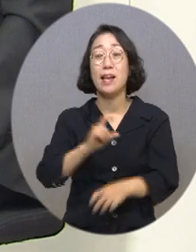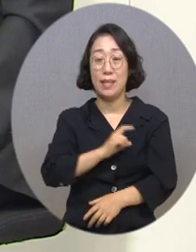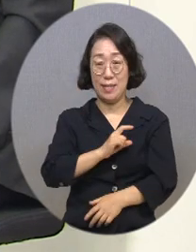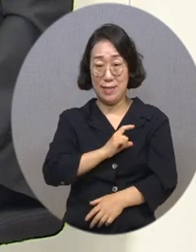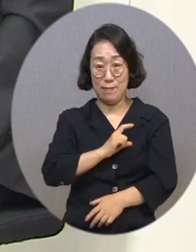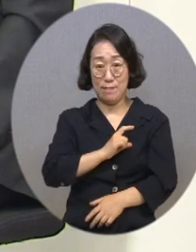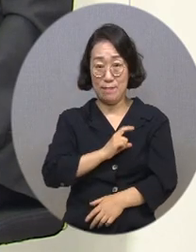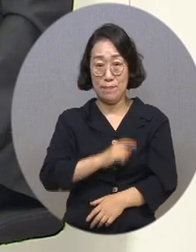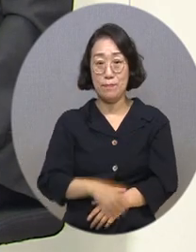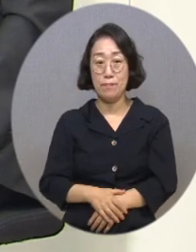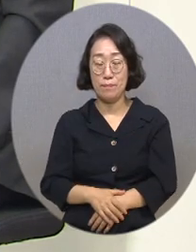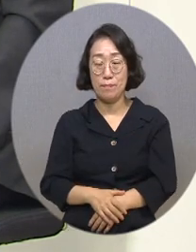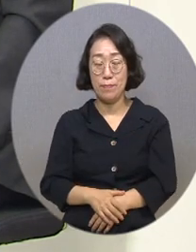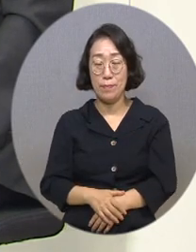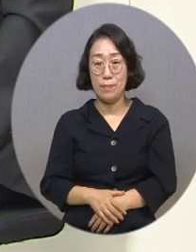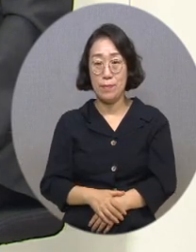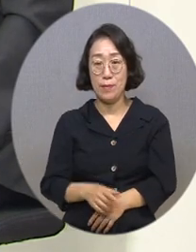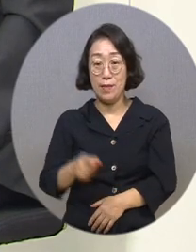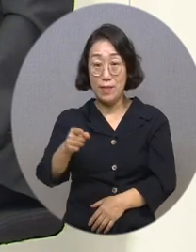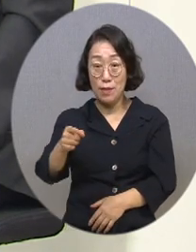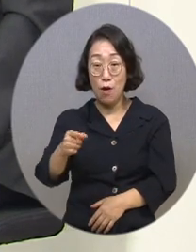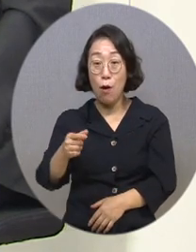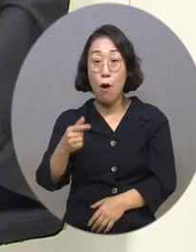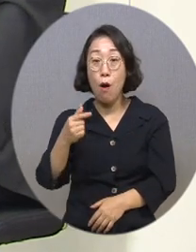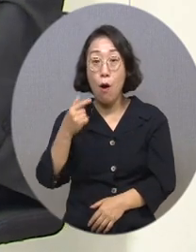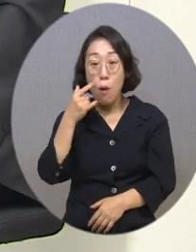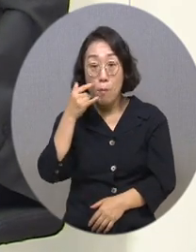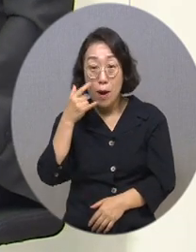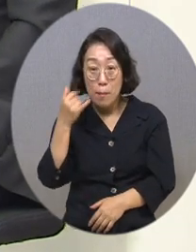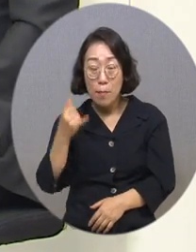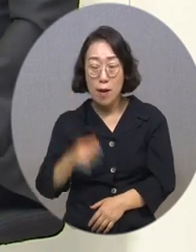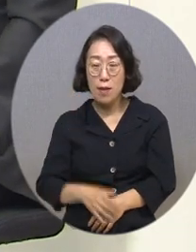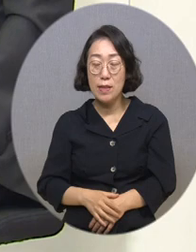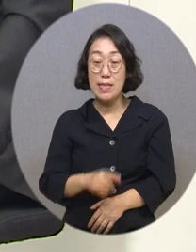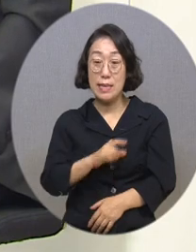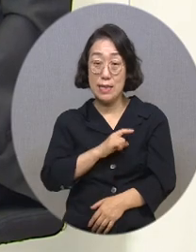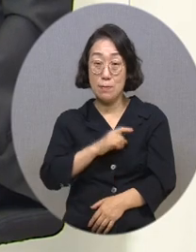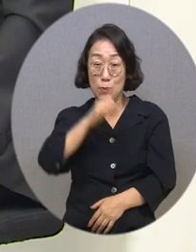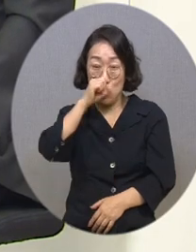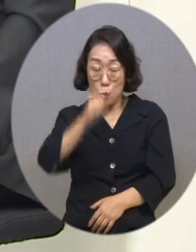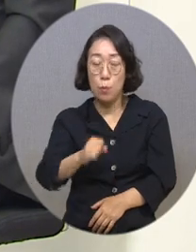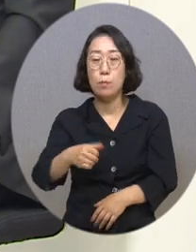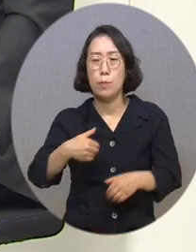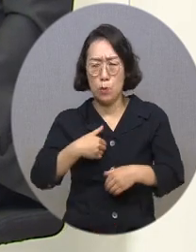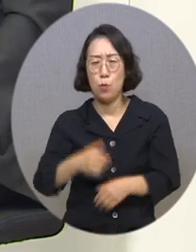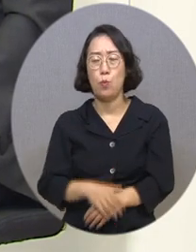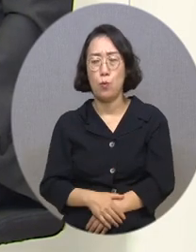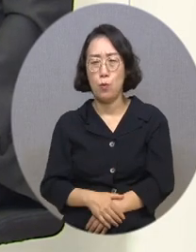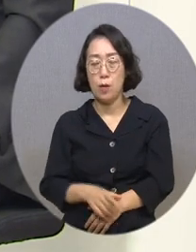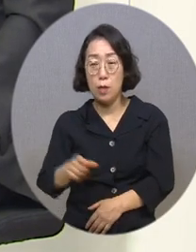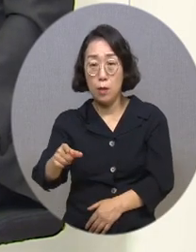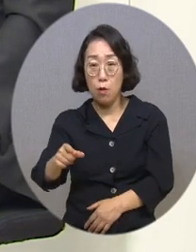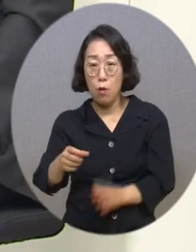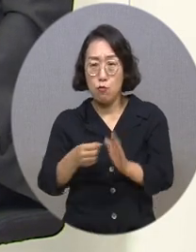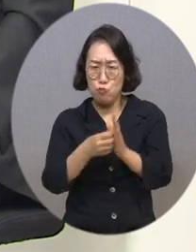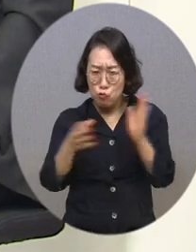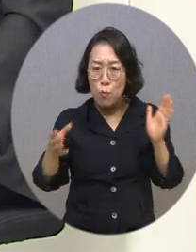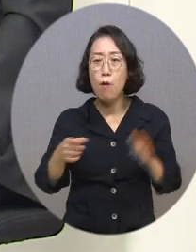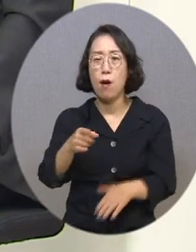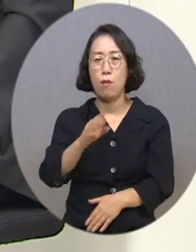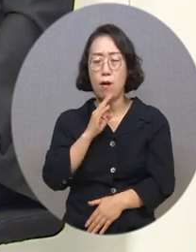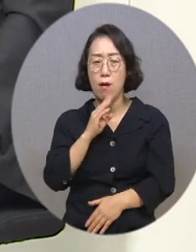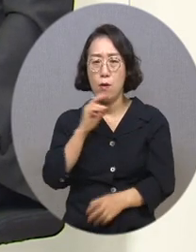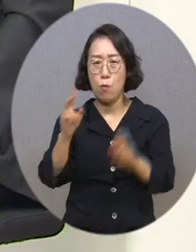그래서 어른들은 브랜드 있는 거 좋아하시잖아요. 그죠? 그래서 저희 시어머니도 이거 브랜드야, 이거 좋은